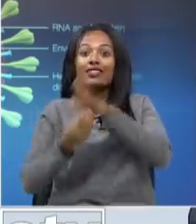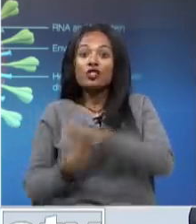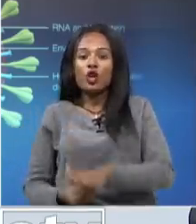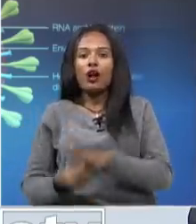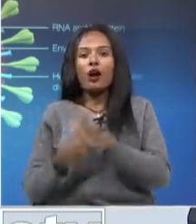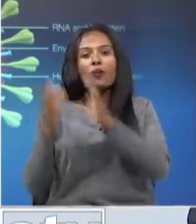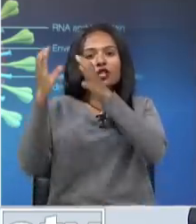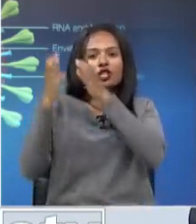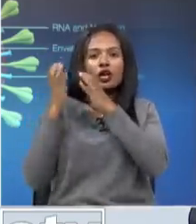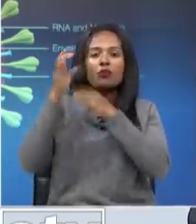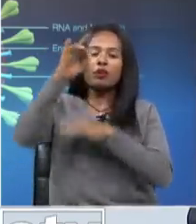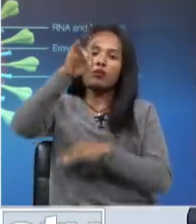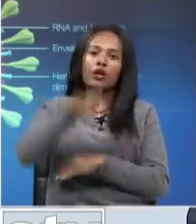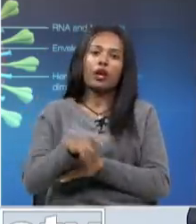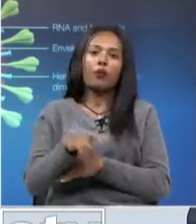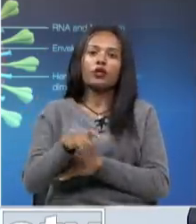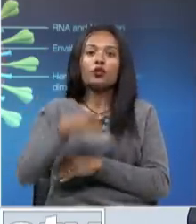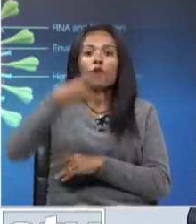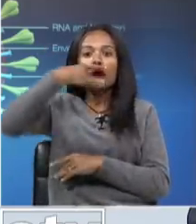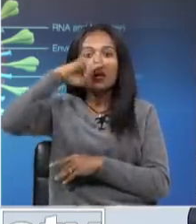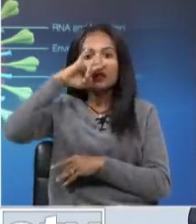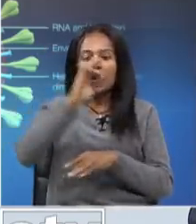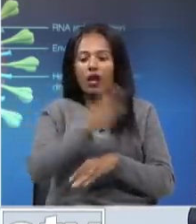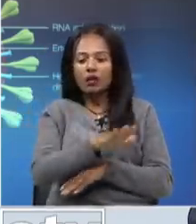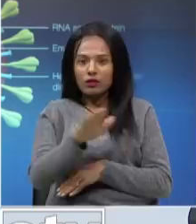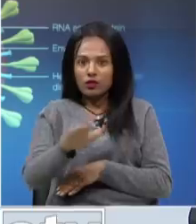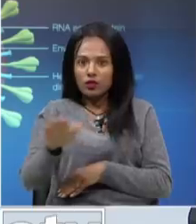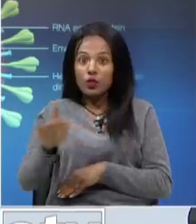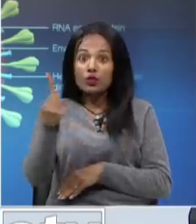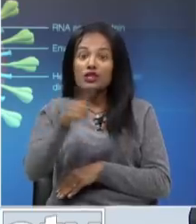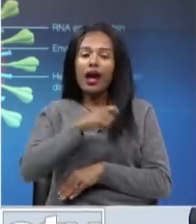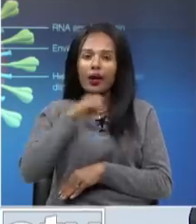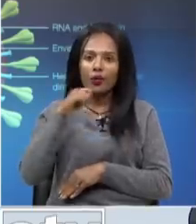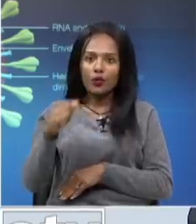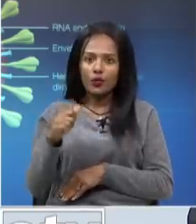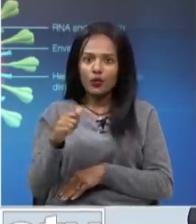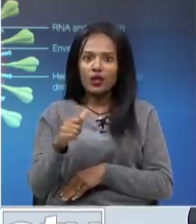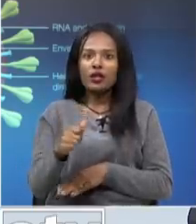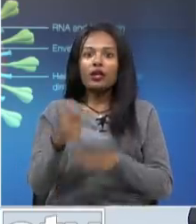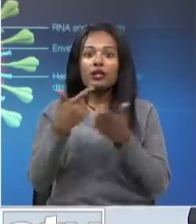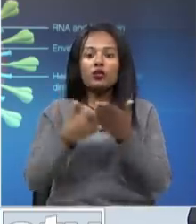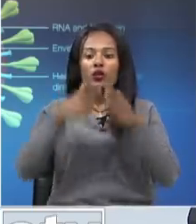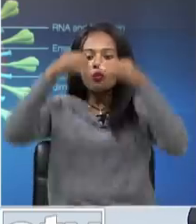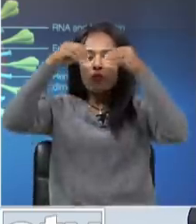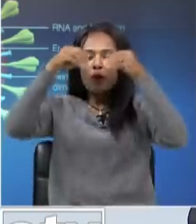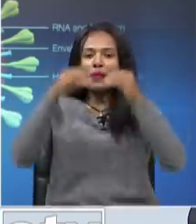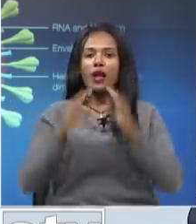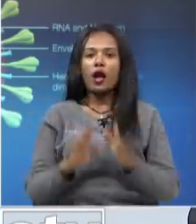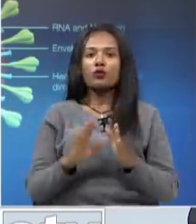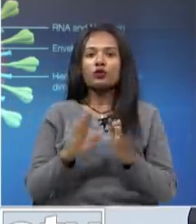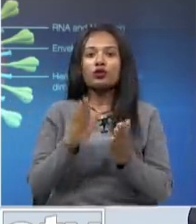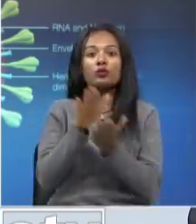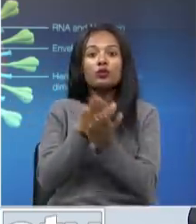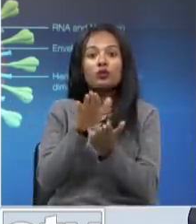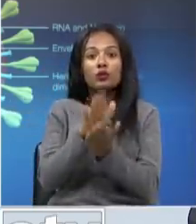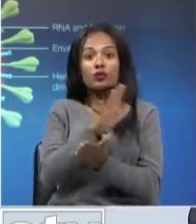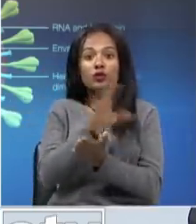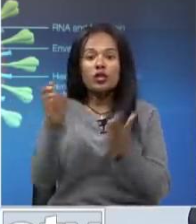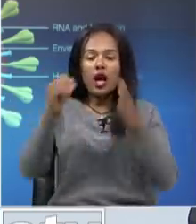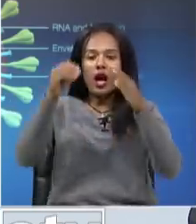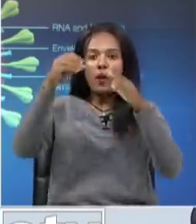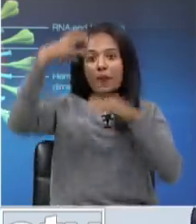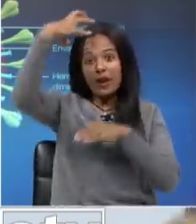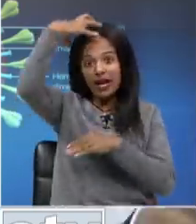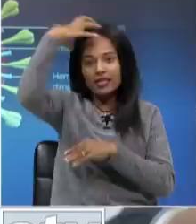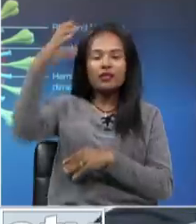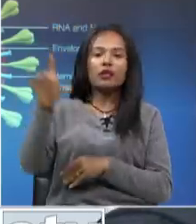መሸከም የሚገባቸው ህፃናት ልጆች ሳይሆኑ ይልቁኑ መምህራኖች፣ ትምህርት ቤቶችና መንግስት